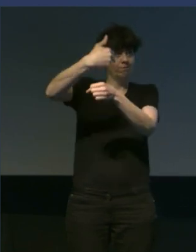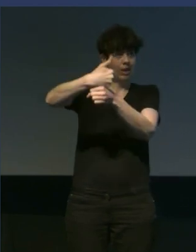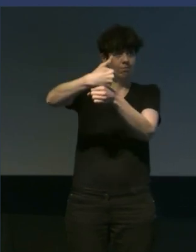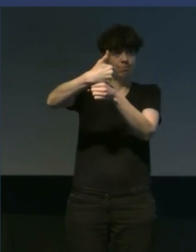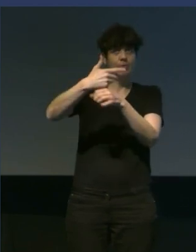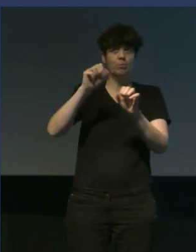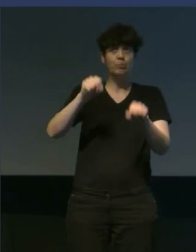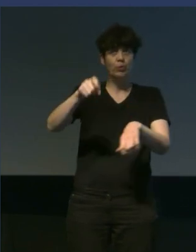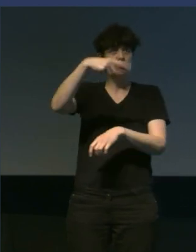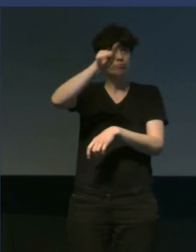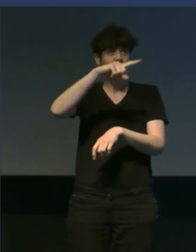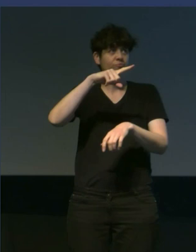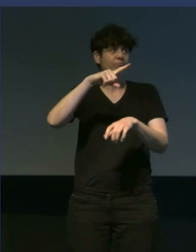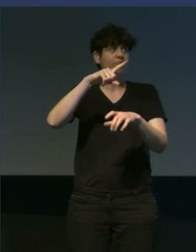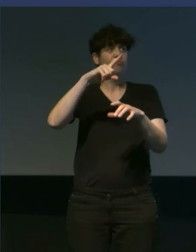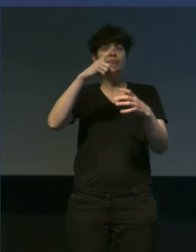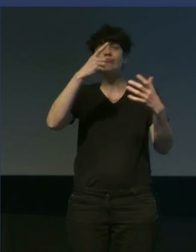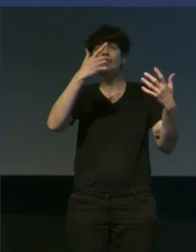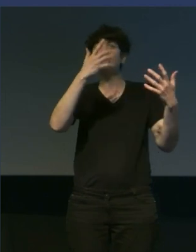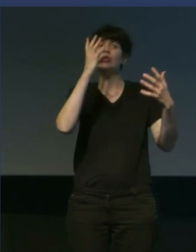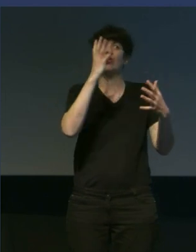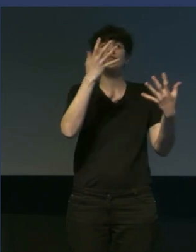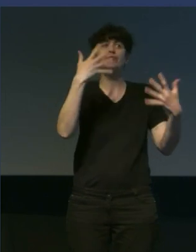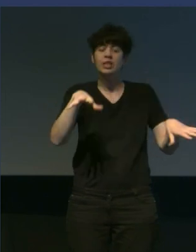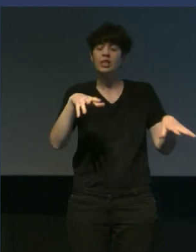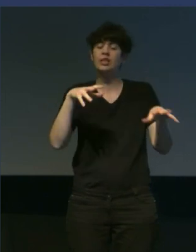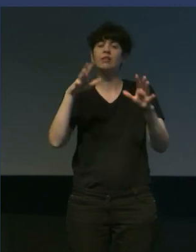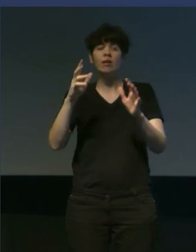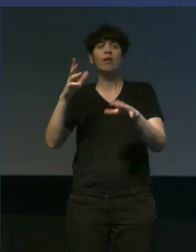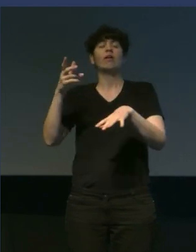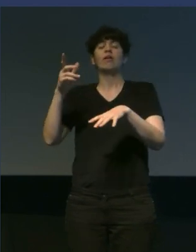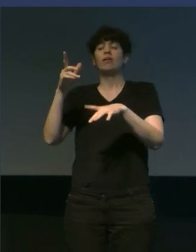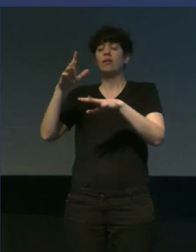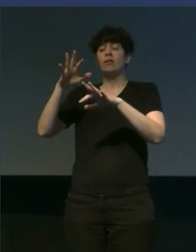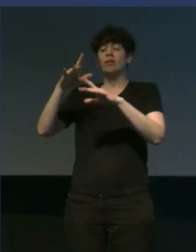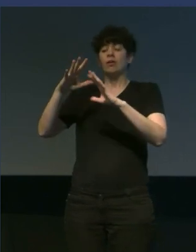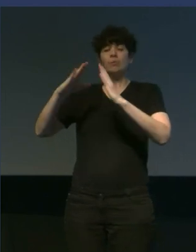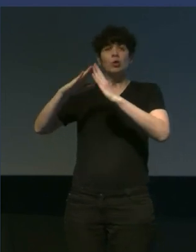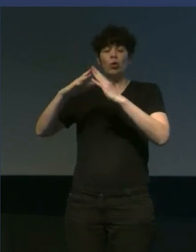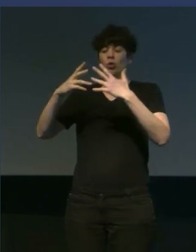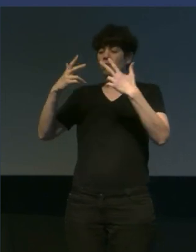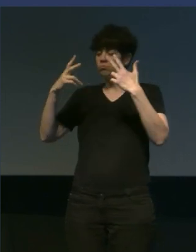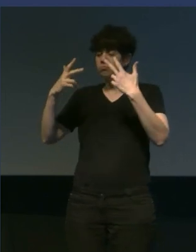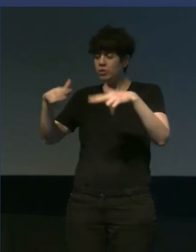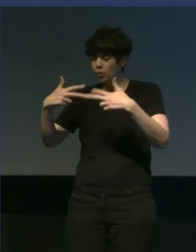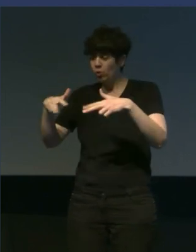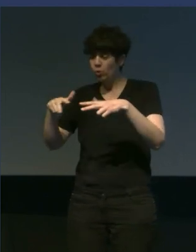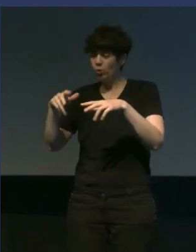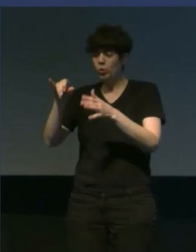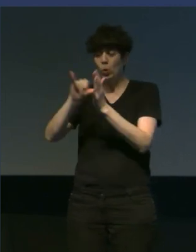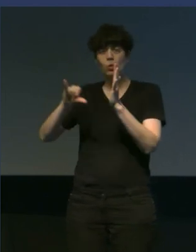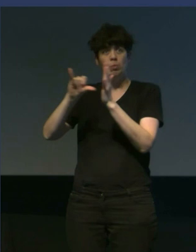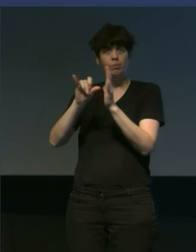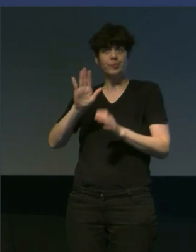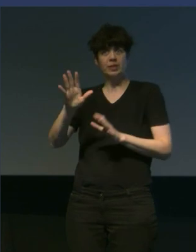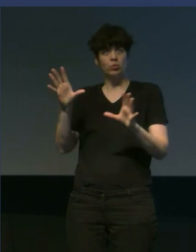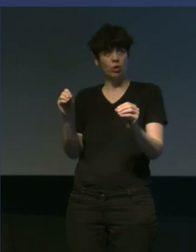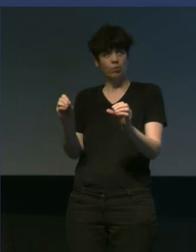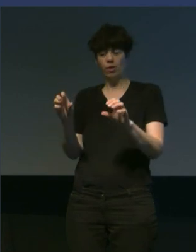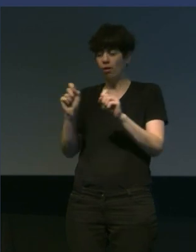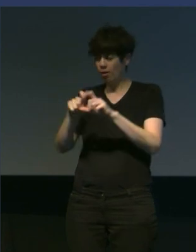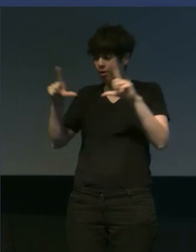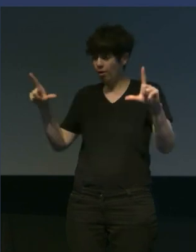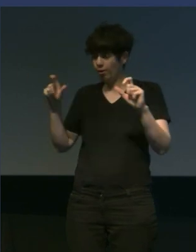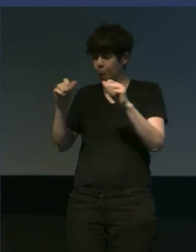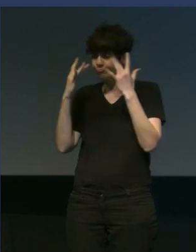retrouverez justement la vidéo de cette conférence sur la chaîne YouTube d'Océanopolis. Et je vous en parle